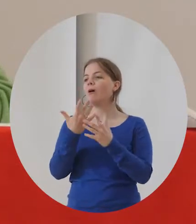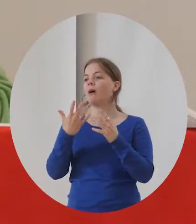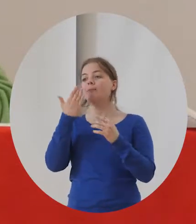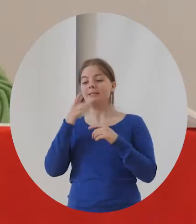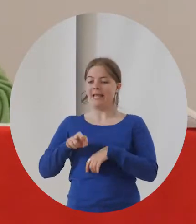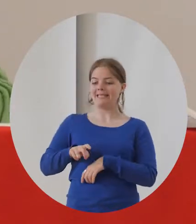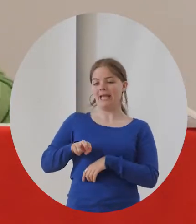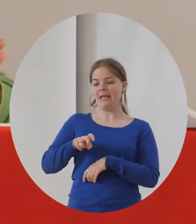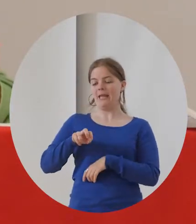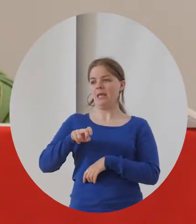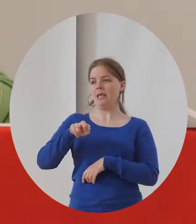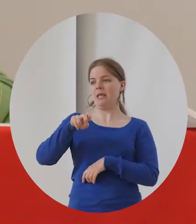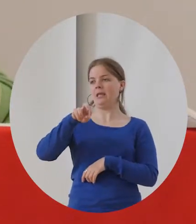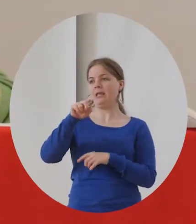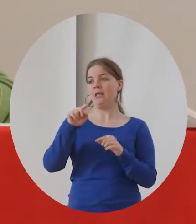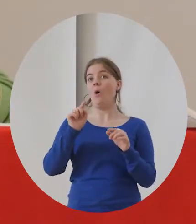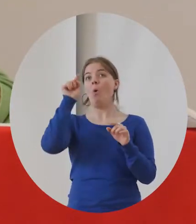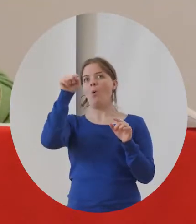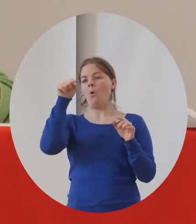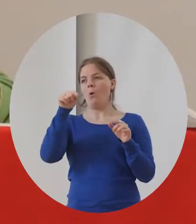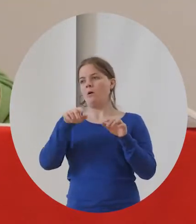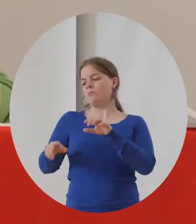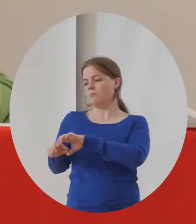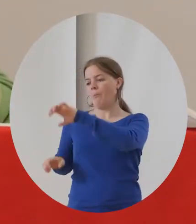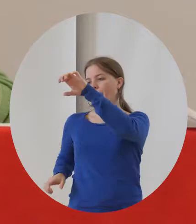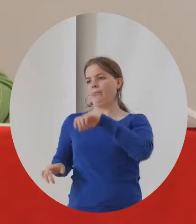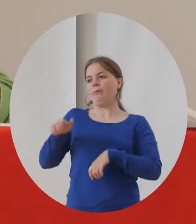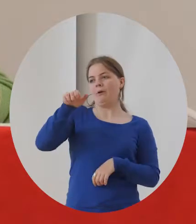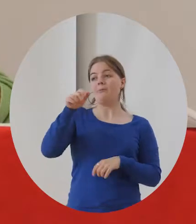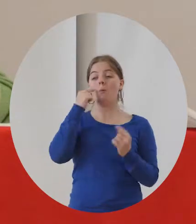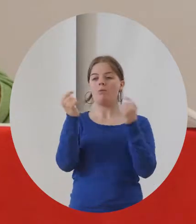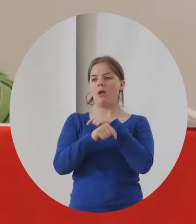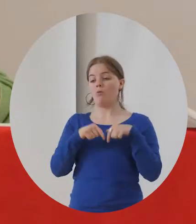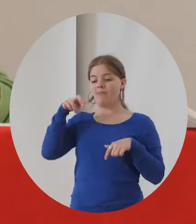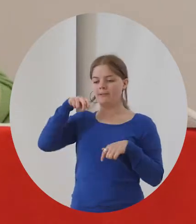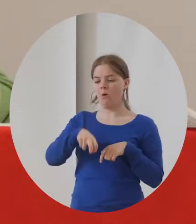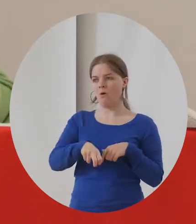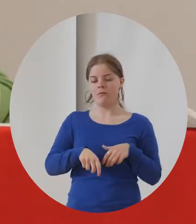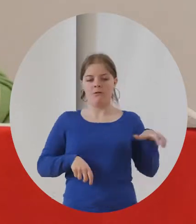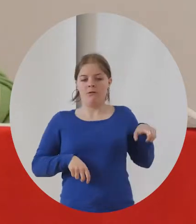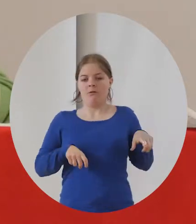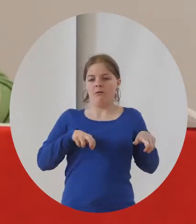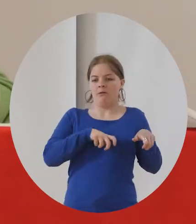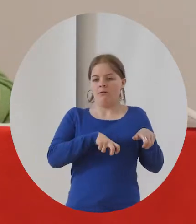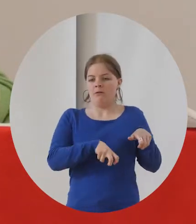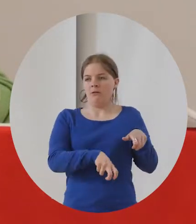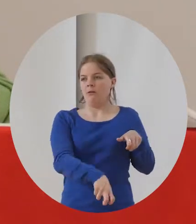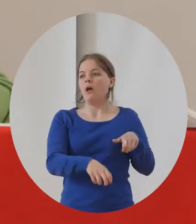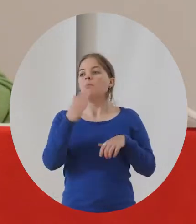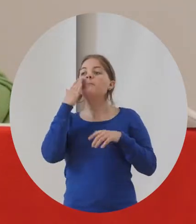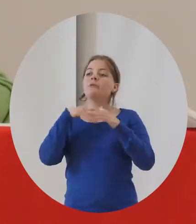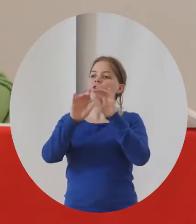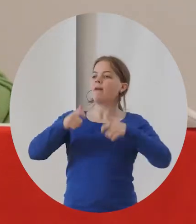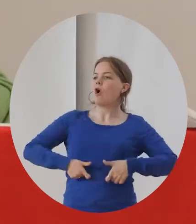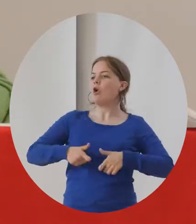en haut d'un escalier, ils sont obligés de tenir la rampe pour descendre. Alors quand c'est dans une école où il y a la classe au premier